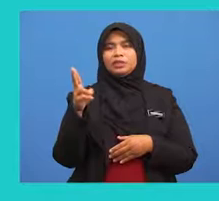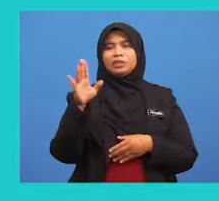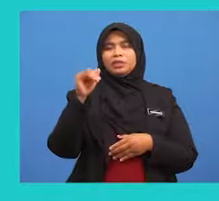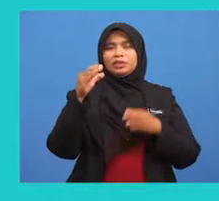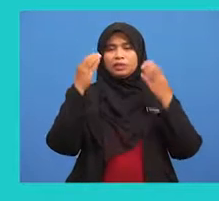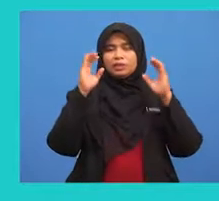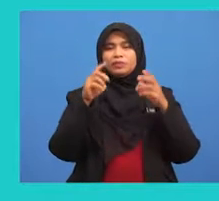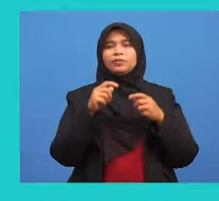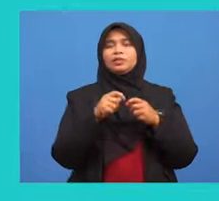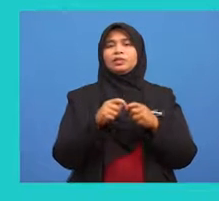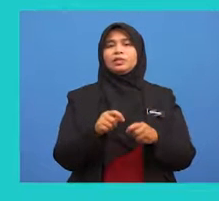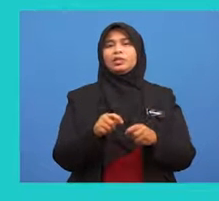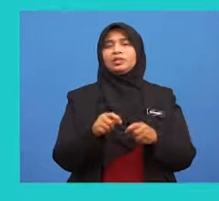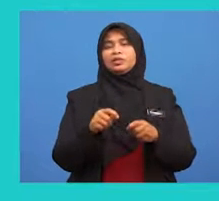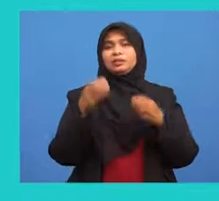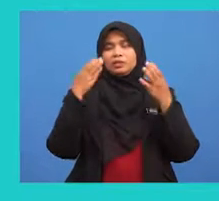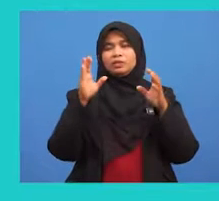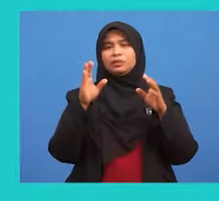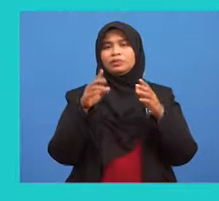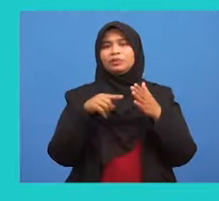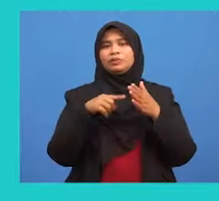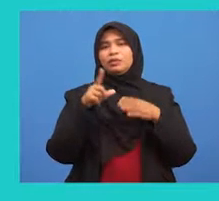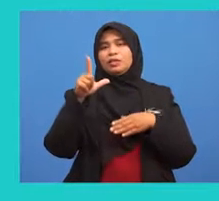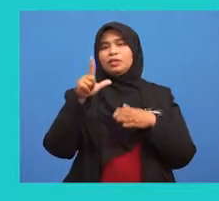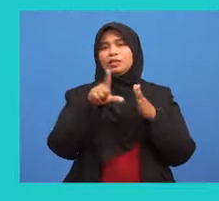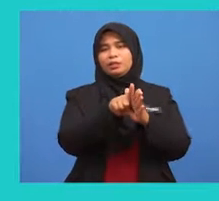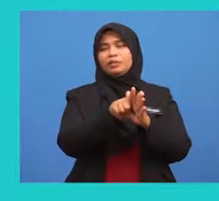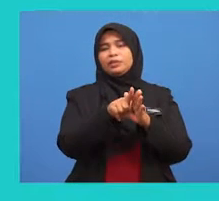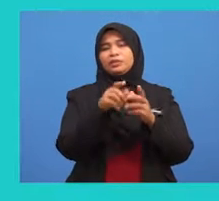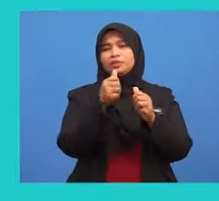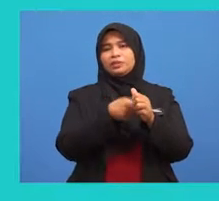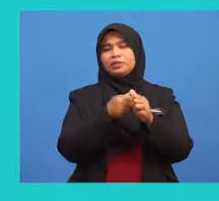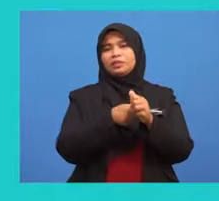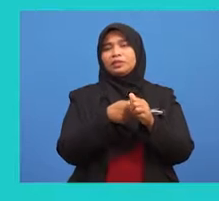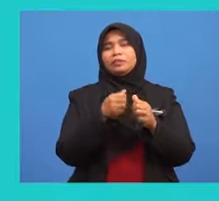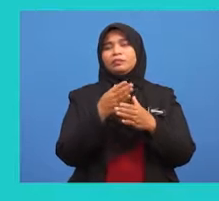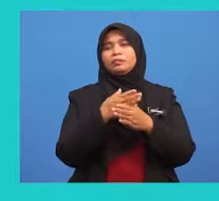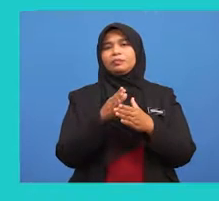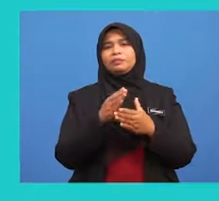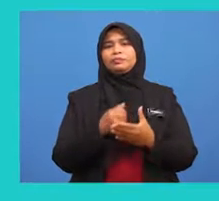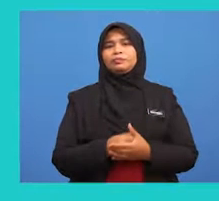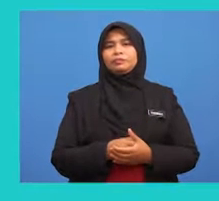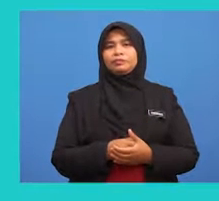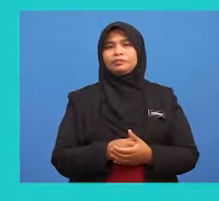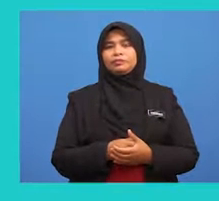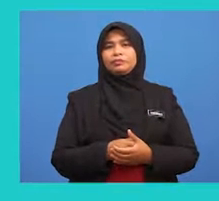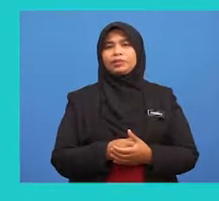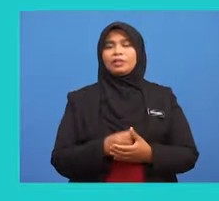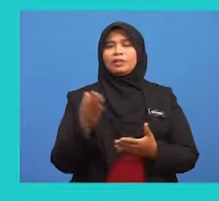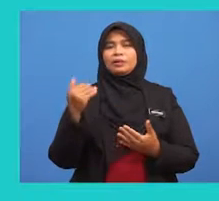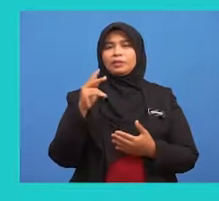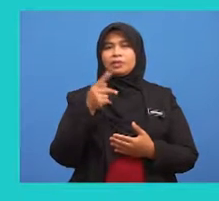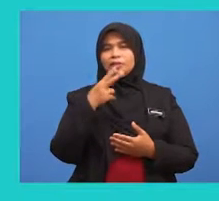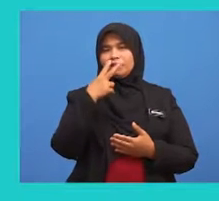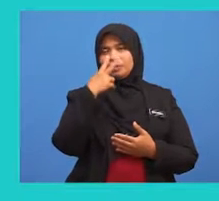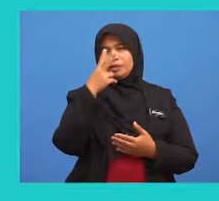yang telah cikgu labelkan pada setiap komponen. Senangkan? Mari